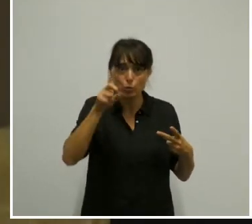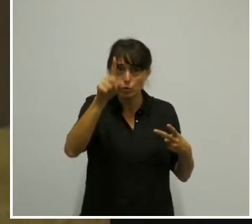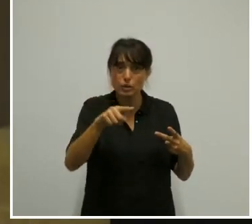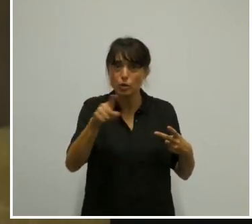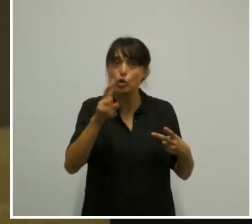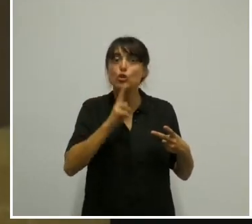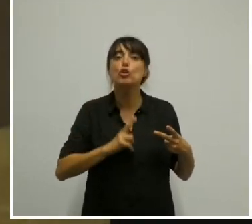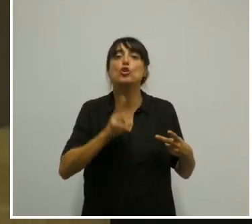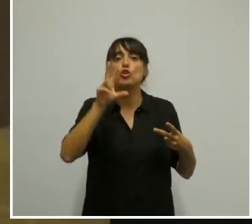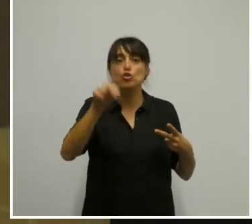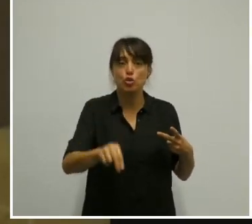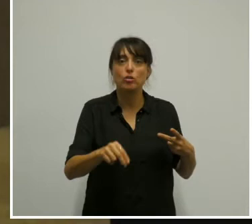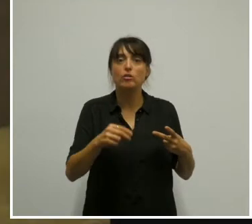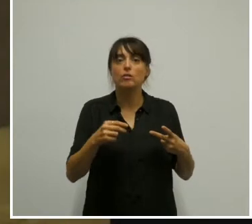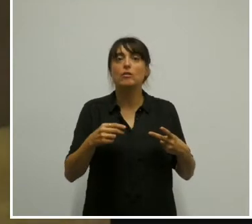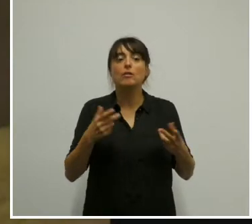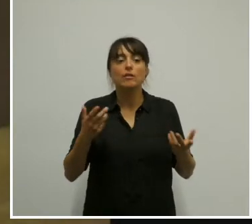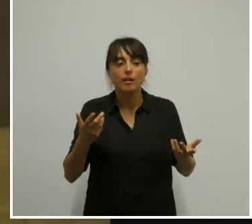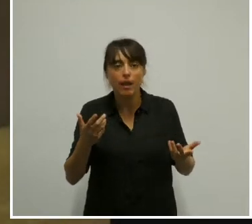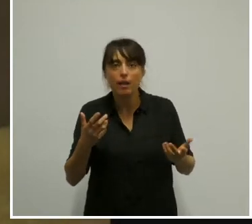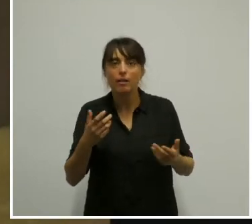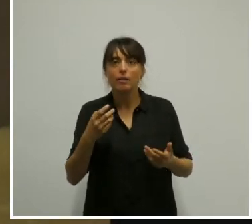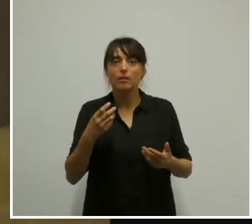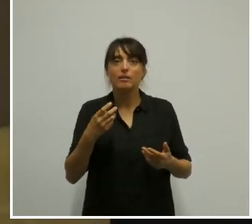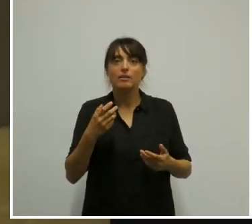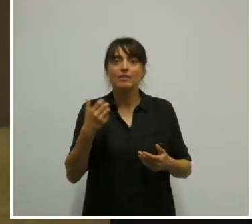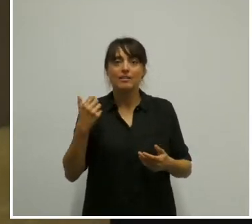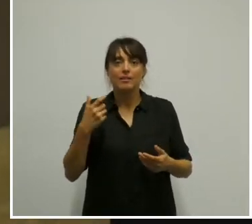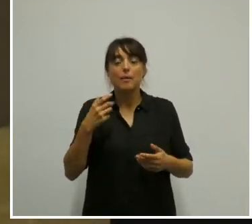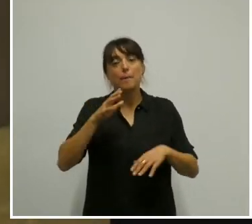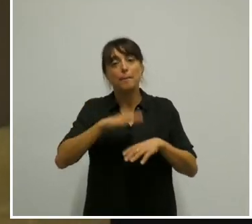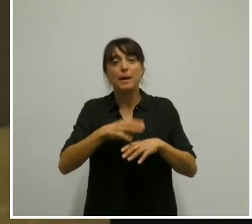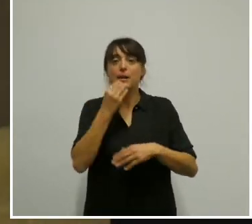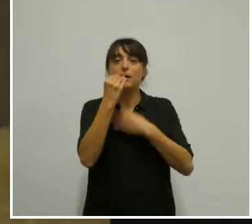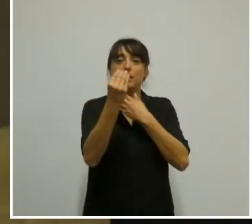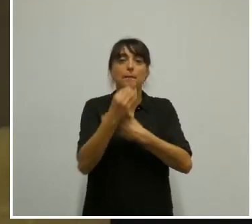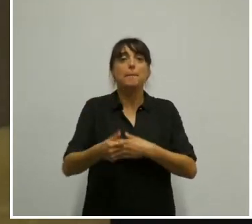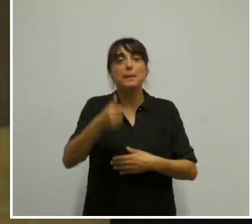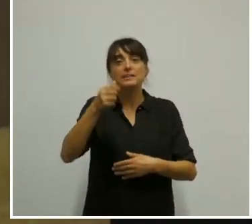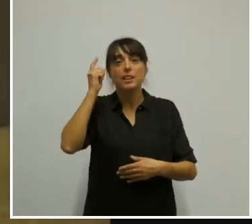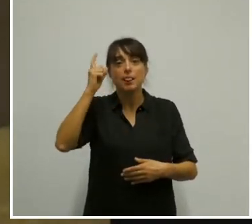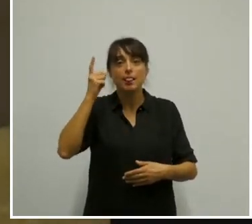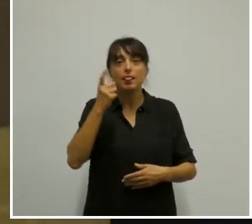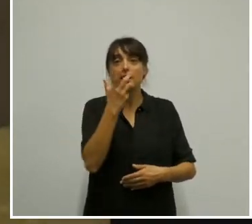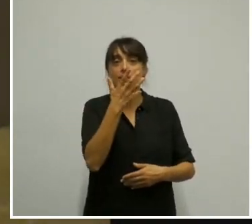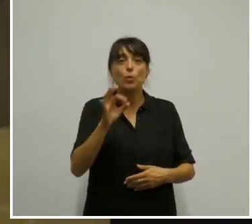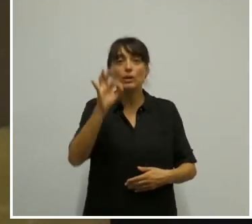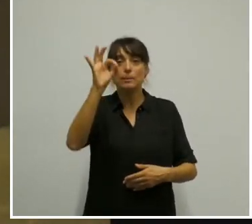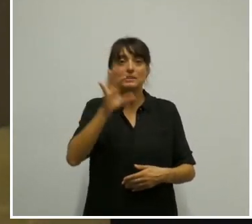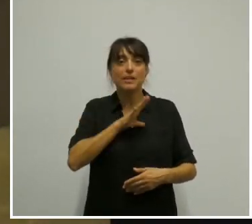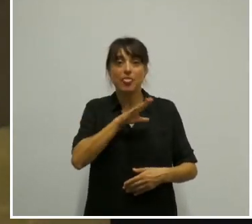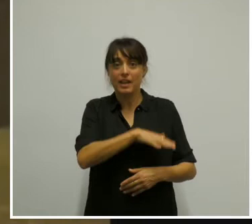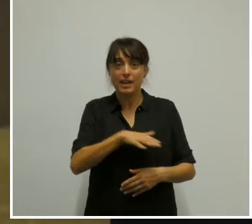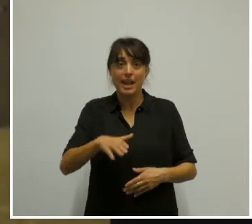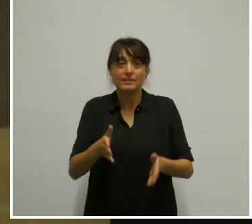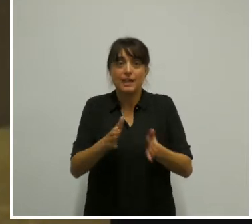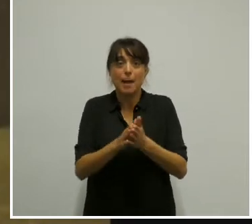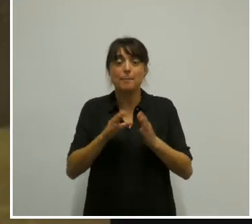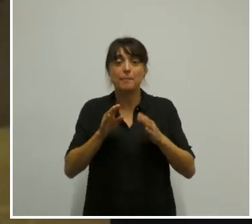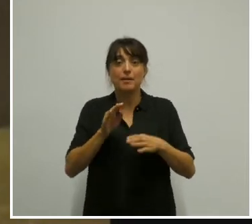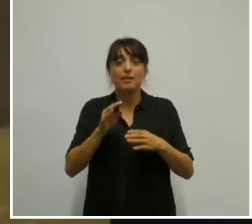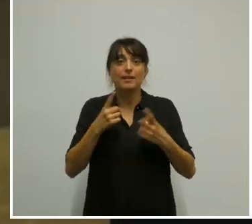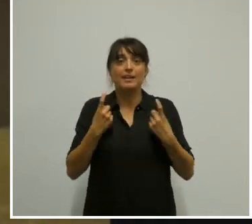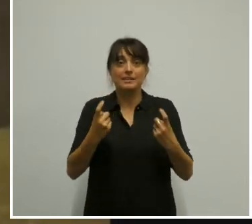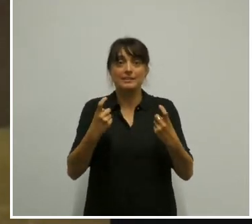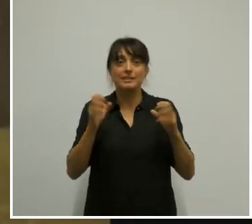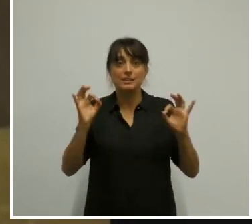I a quin número hem d'arribar? Al 50? No ho sé, és que... És que és